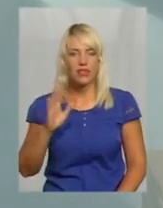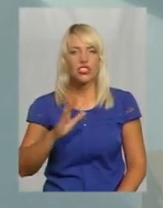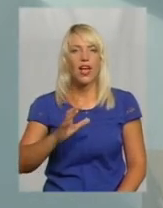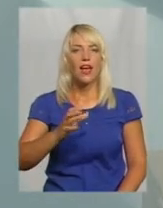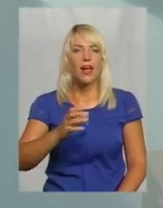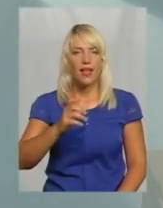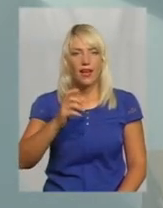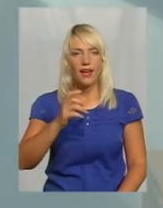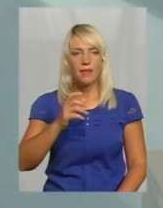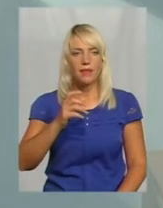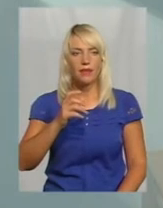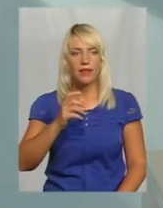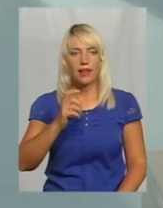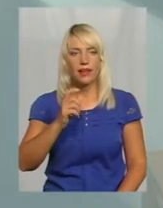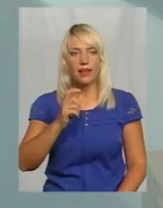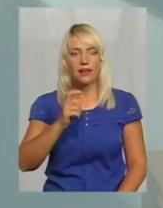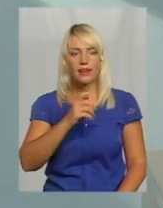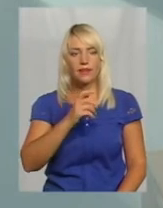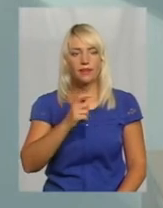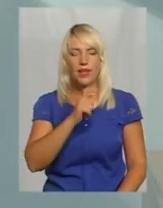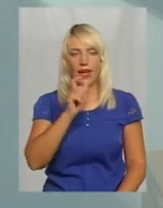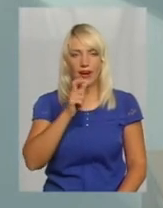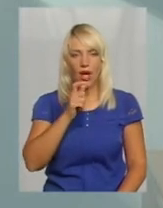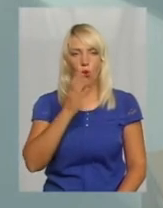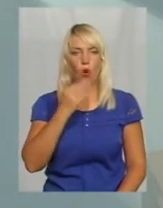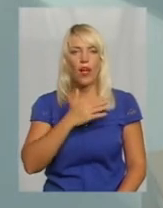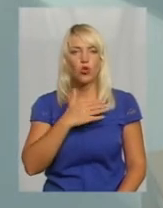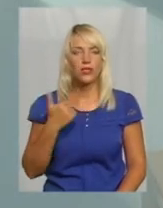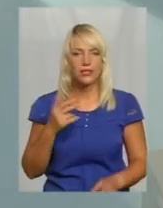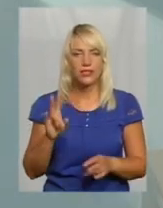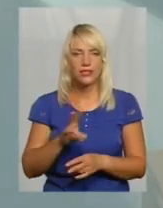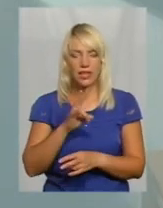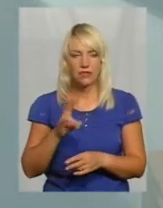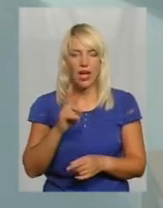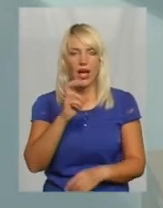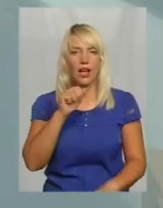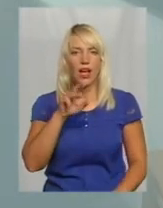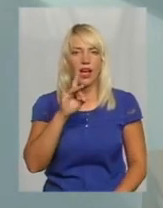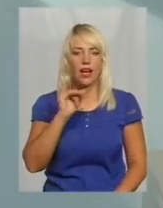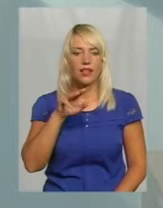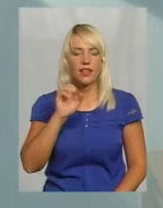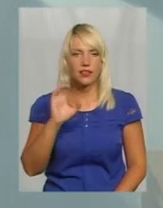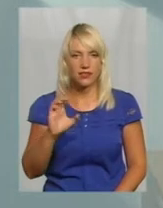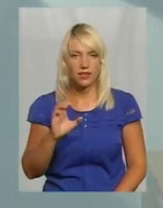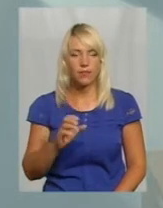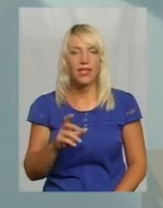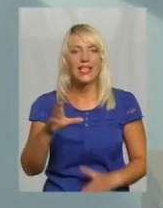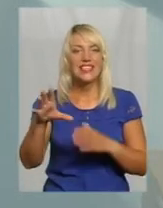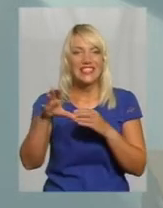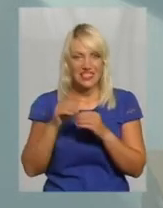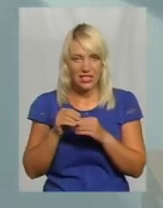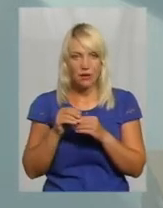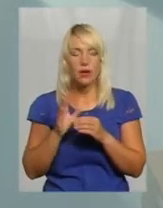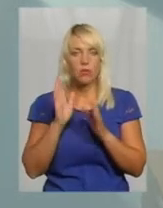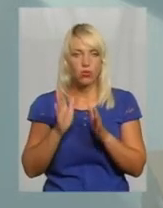греко-католицької церкви і організації, чи благодійний фонд «Карітас». От з ними, скоріш за все,